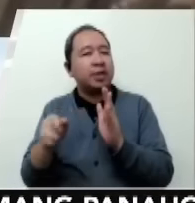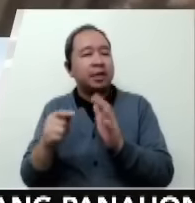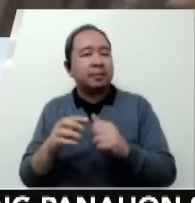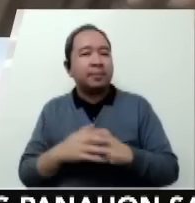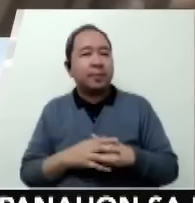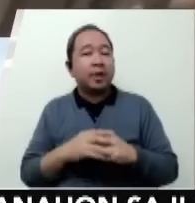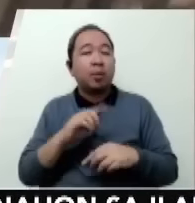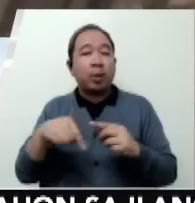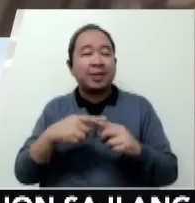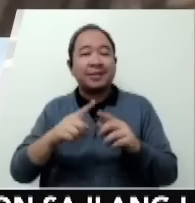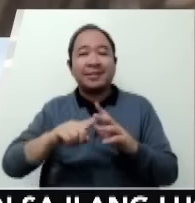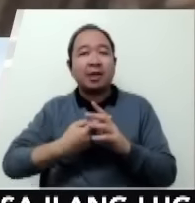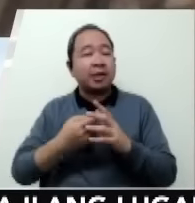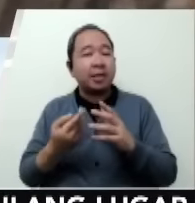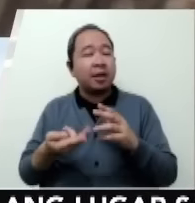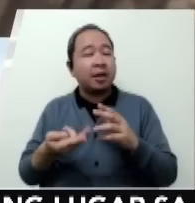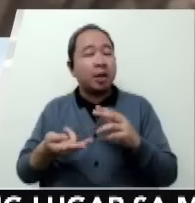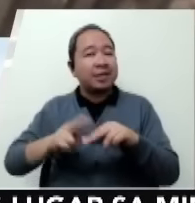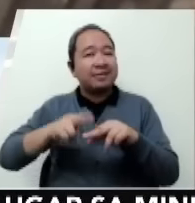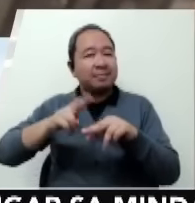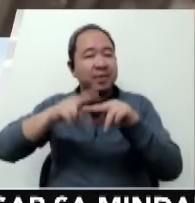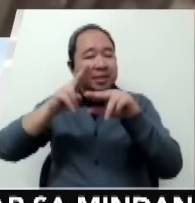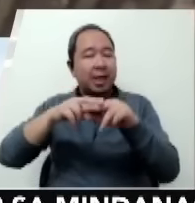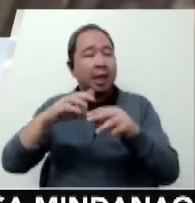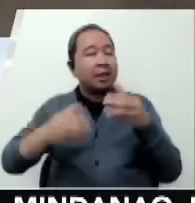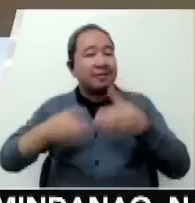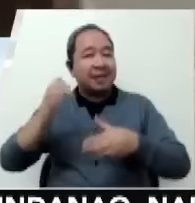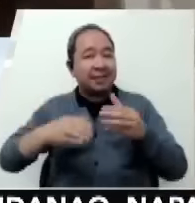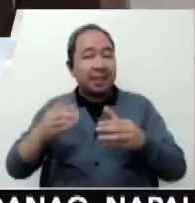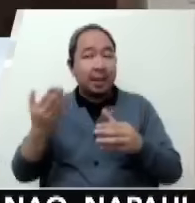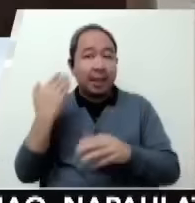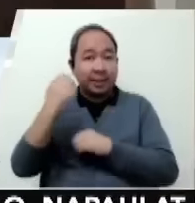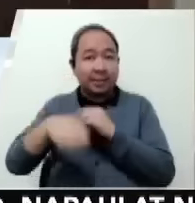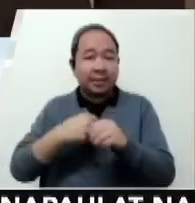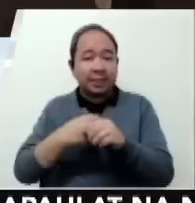taon ay pumalo sa 93% ang conviction rate.